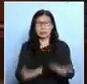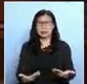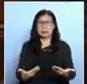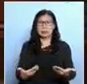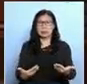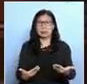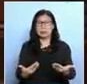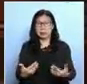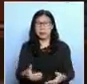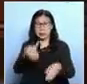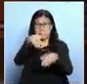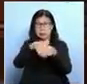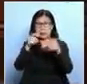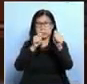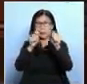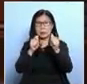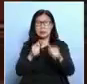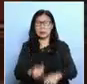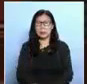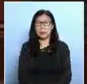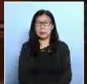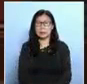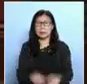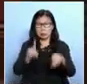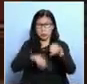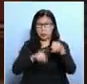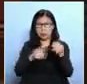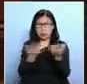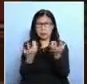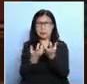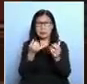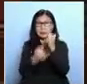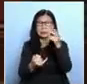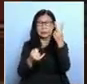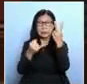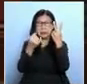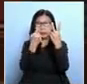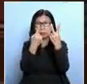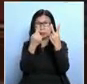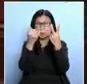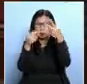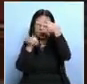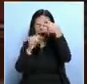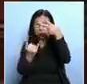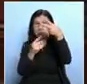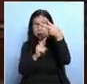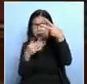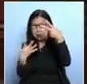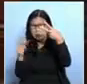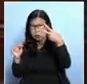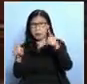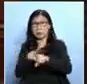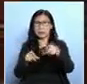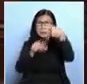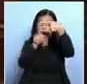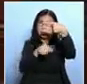今日嘅嗰個股票結算呢就係恒生指數26,147，比起今年1